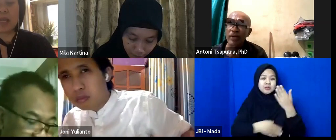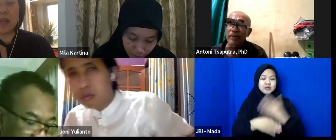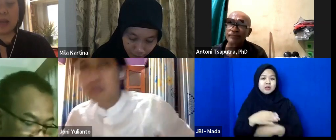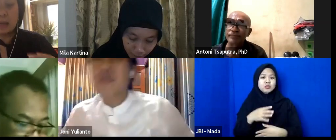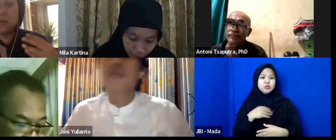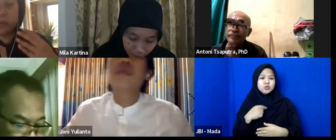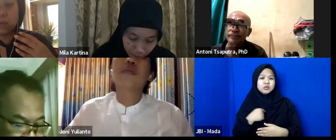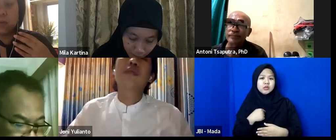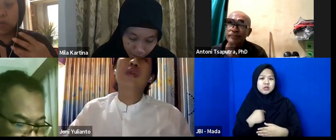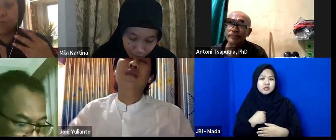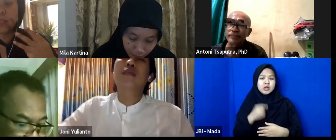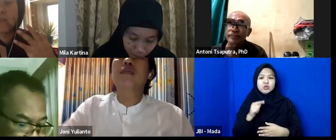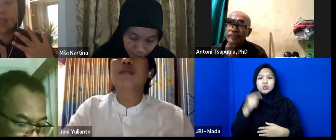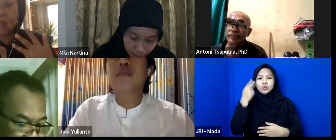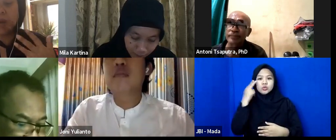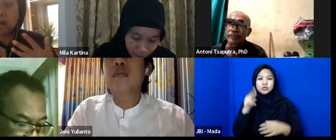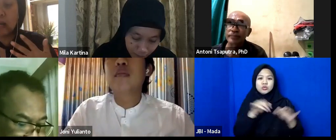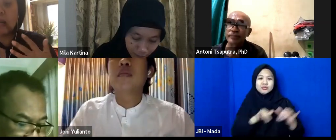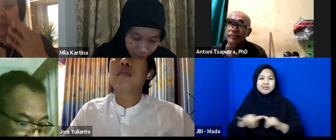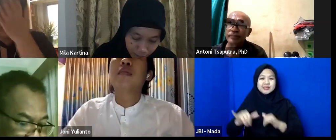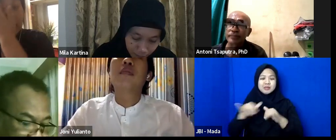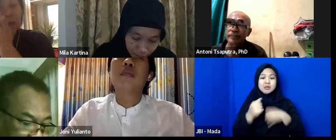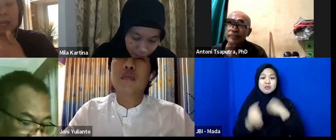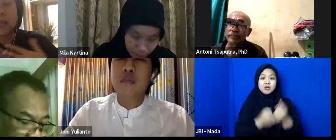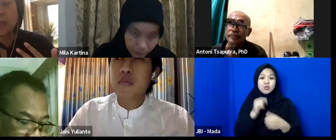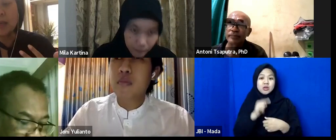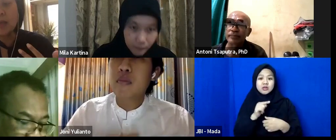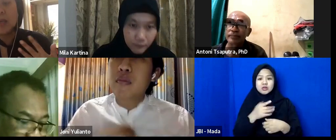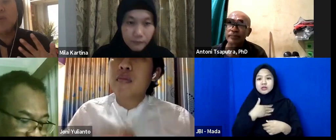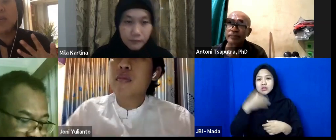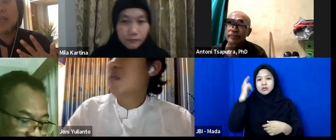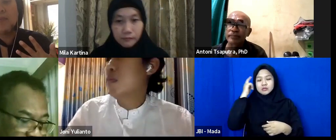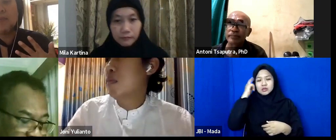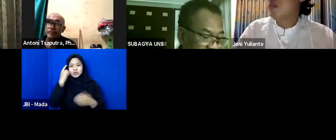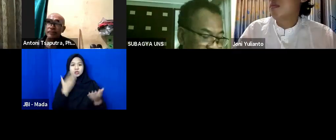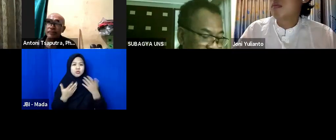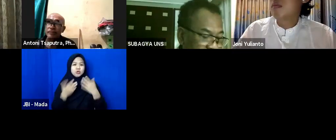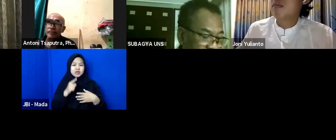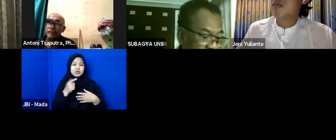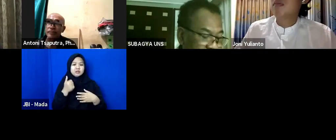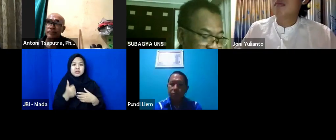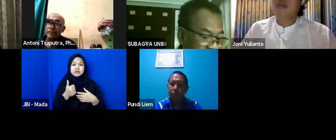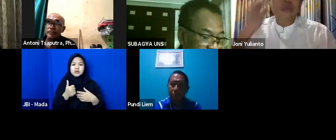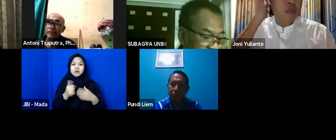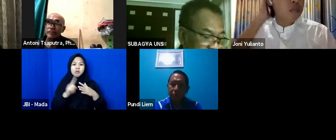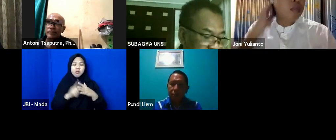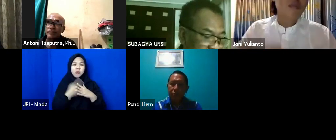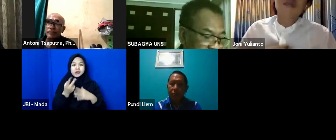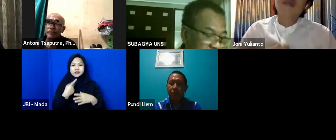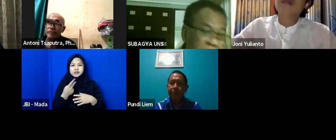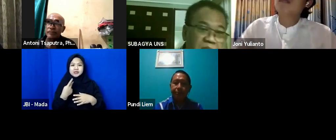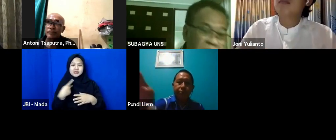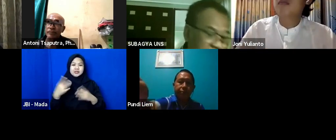menurut saya untuk bersama-sama melakukan hal ini saya pikir mungkin ini bisa Di bisa mulai kita